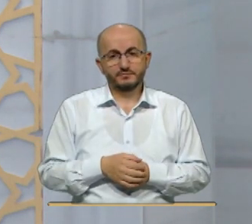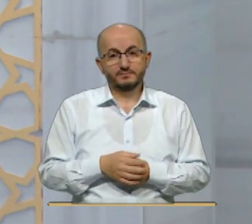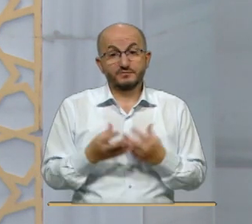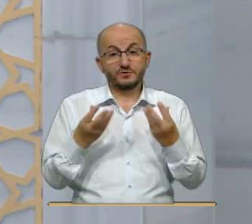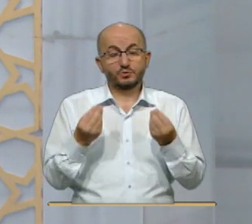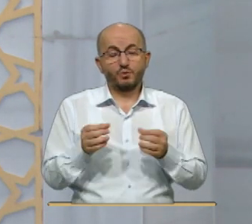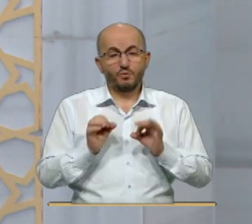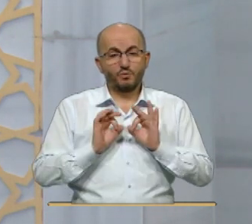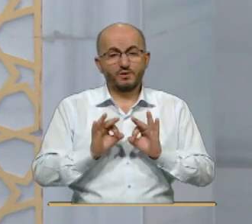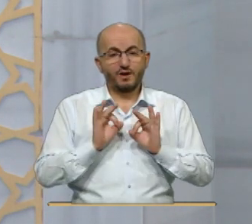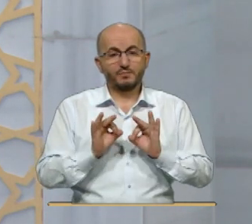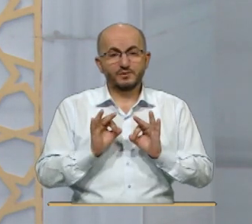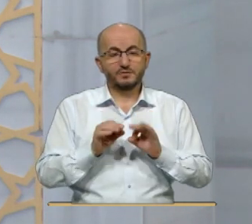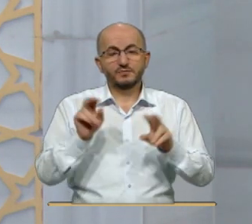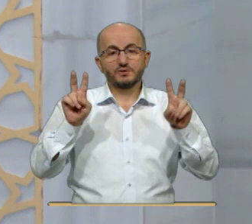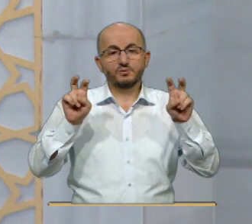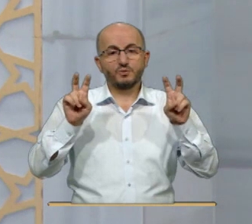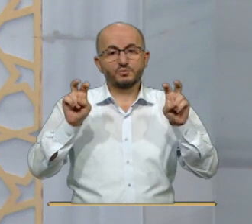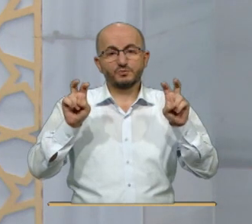çok önemli bir konuyu